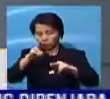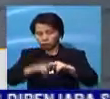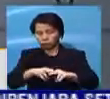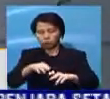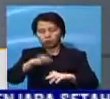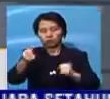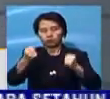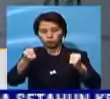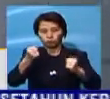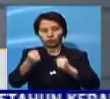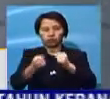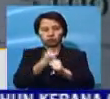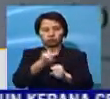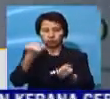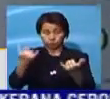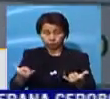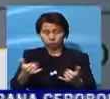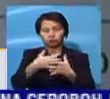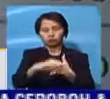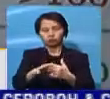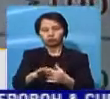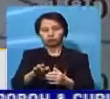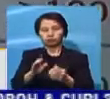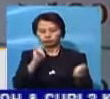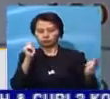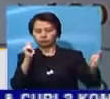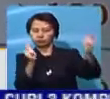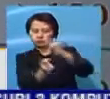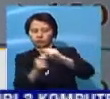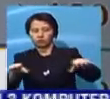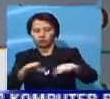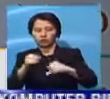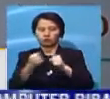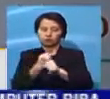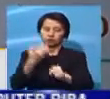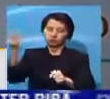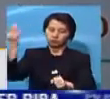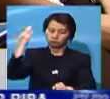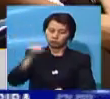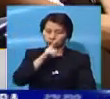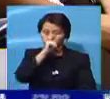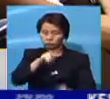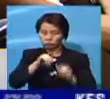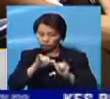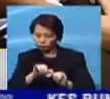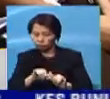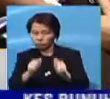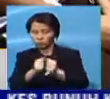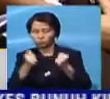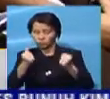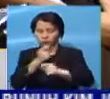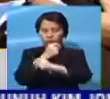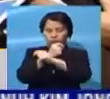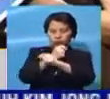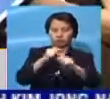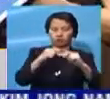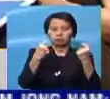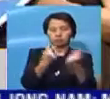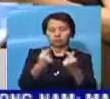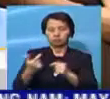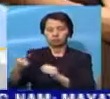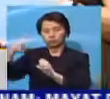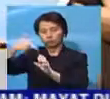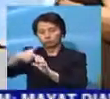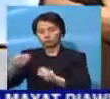lebih kukuh pada tahun ini selepas transformasi yang dilaksanakan tahun lepas bagi memastikan kemampanan dan daya tahan kumpulan. Petronas